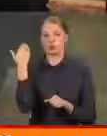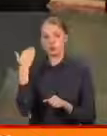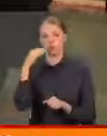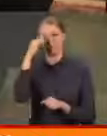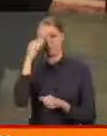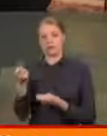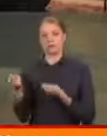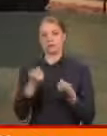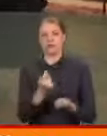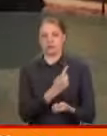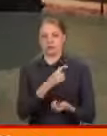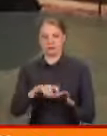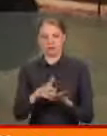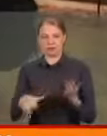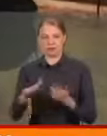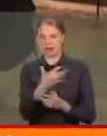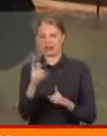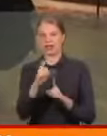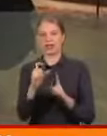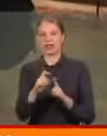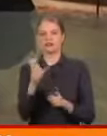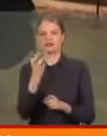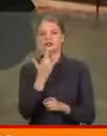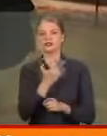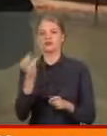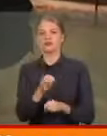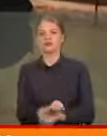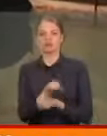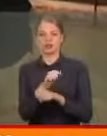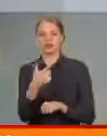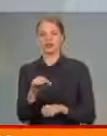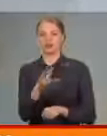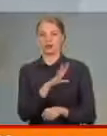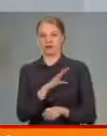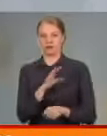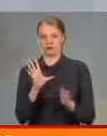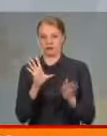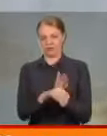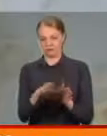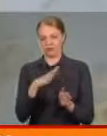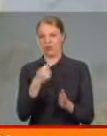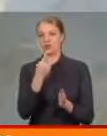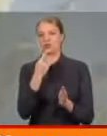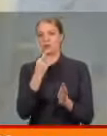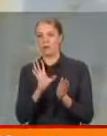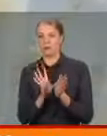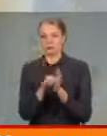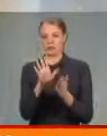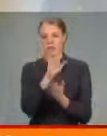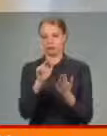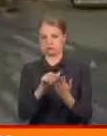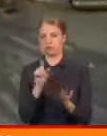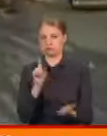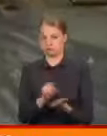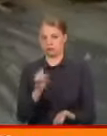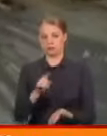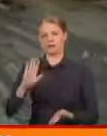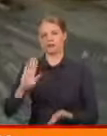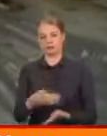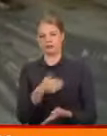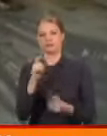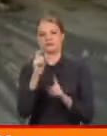чоловік приніс у майстерню кілька гільз з революційного Майдану, де був сотником. Спробували вписати їх у картину. Вдалося.